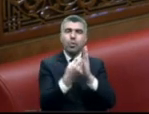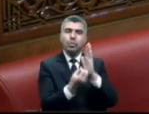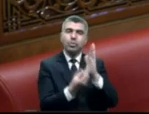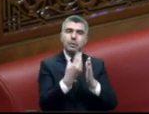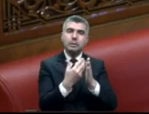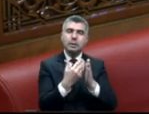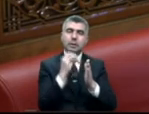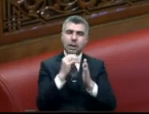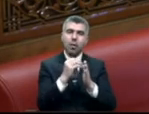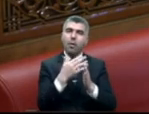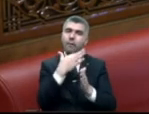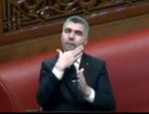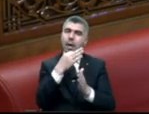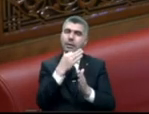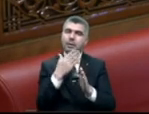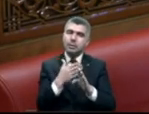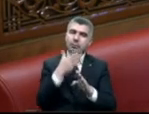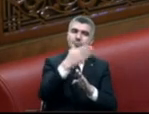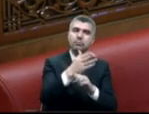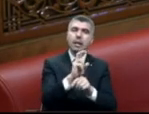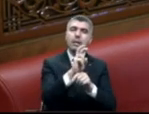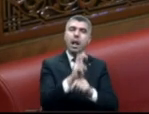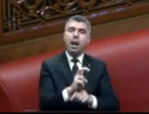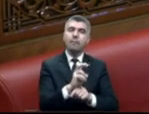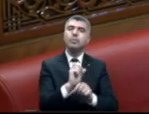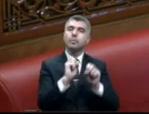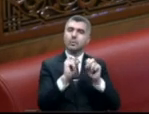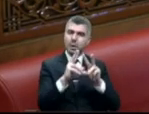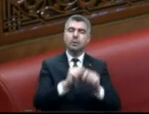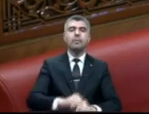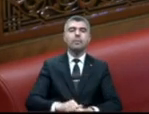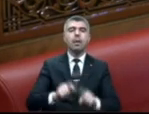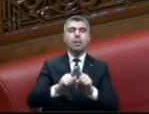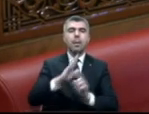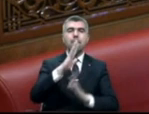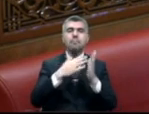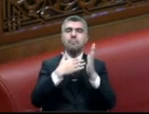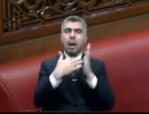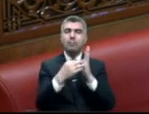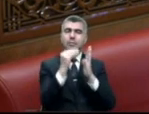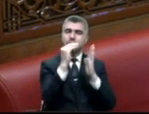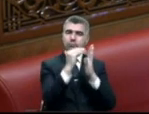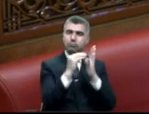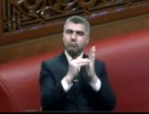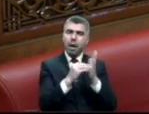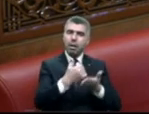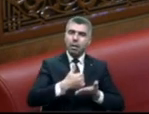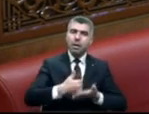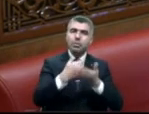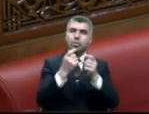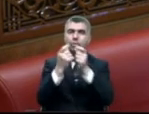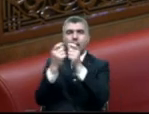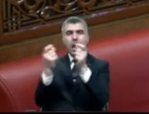صغيرة وتسهيل الوصول إلى التمويل ومواصلة العمل بالبرامج والمبادرات الهادفة إلى دعم تمويل هذه